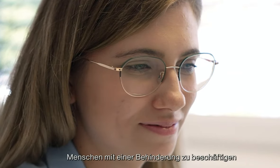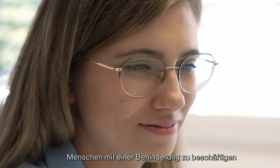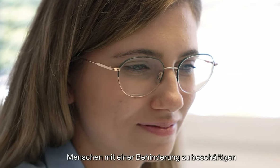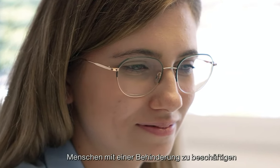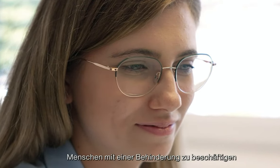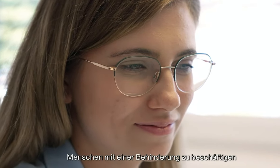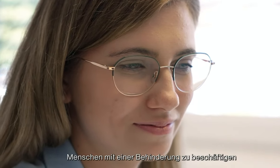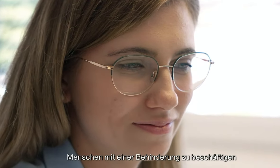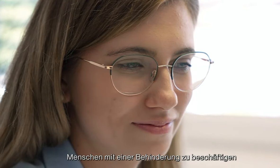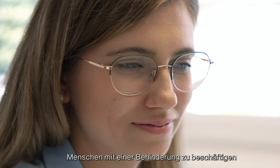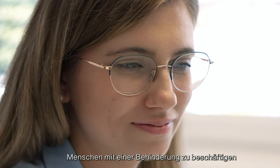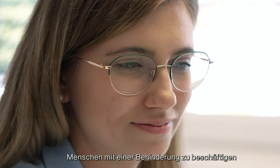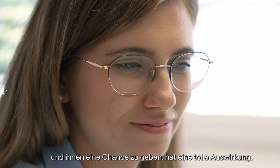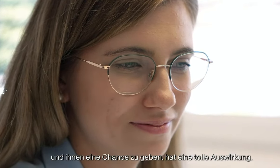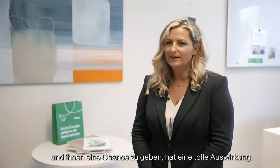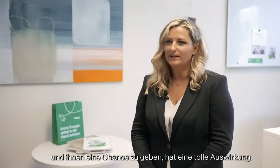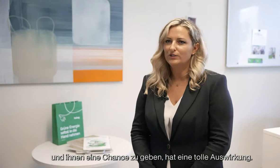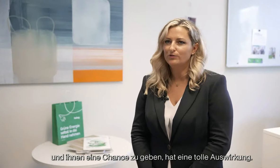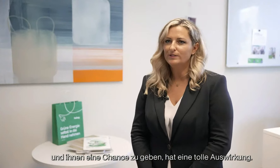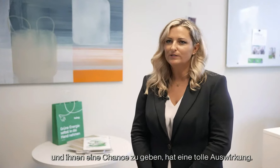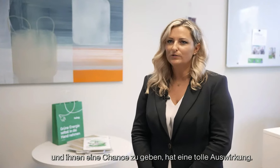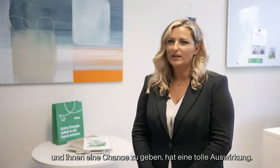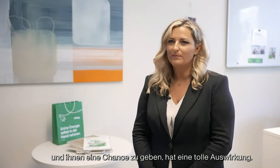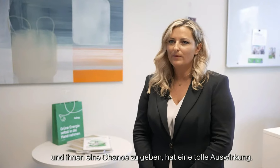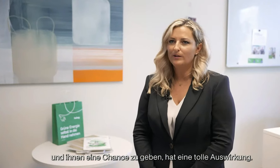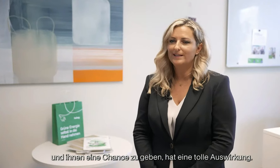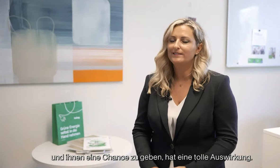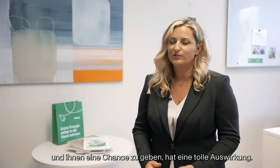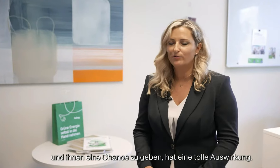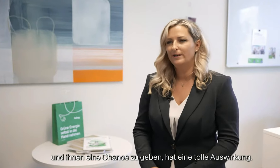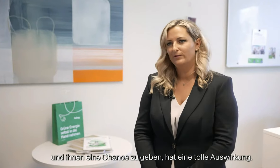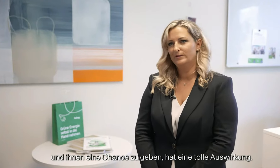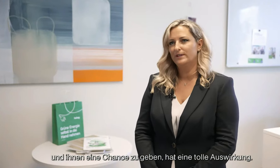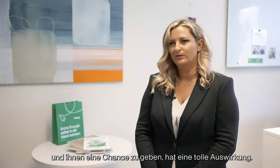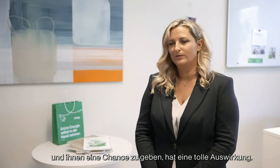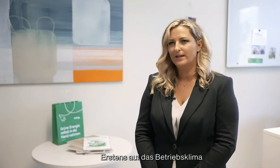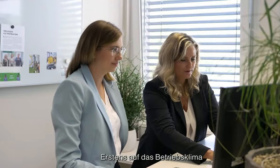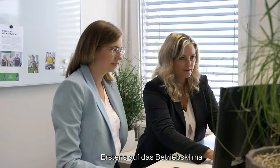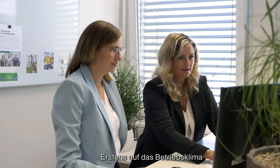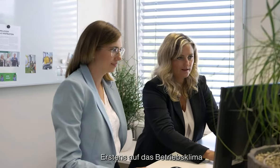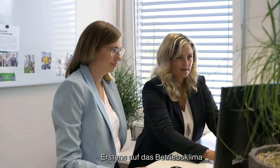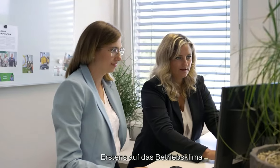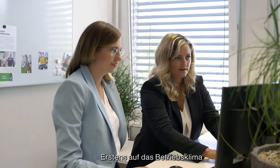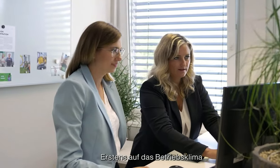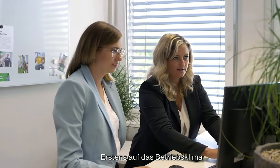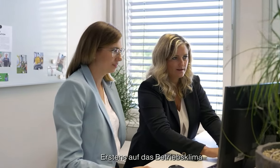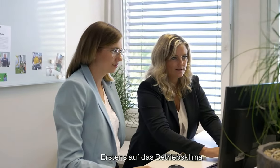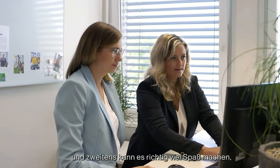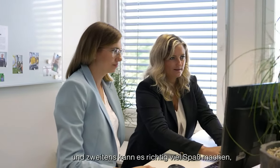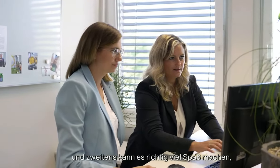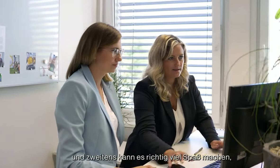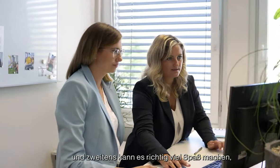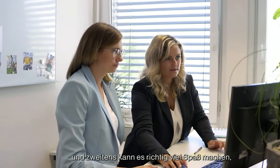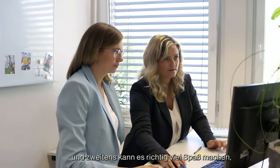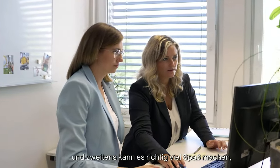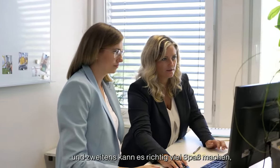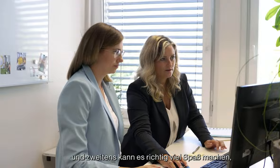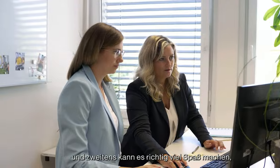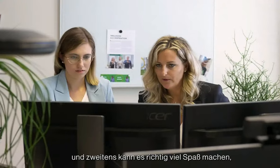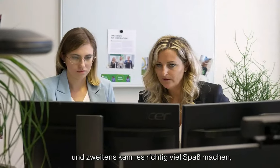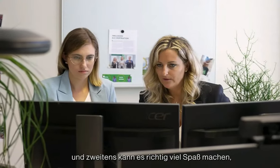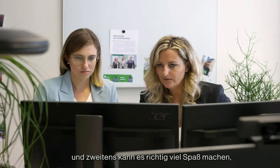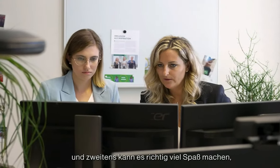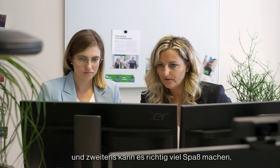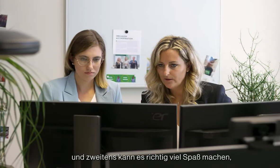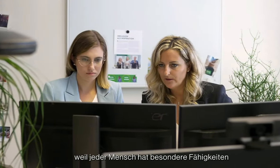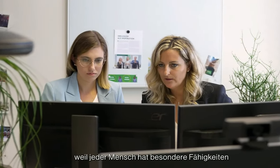Menschen mit einer Behinderung zu beschäftigen und ihnen eine Chance zu geben, hat eine tolle Auswirkung. Erstens auf das Betriebsklima und zweitens kann es auch richtig viel